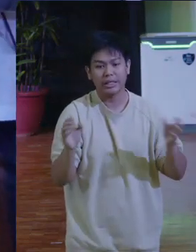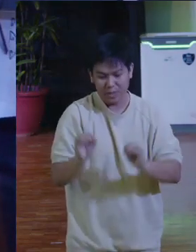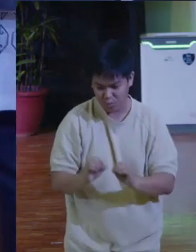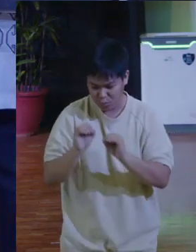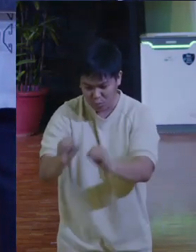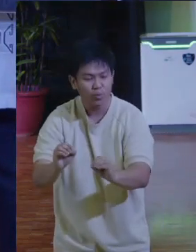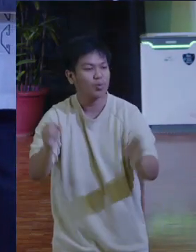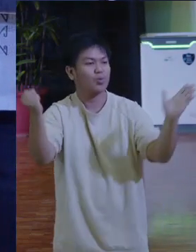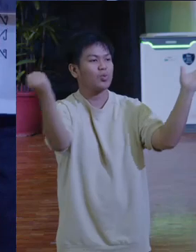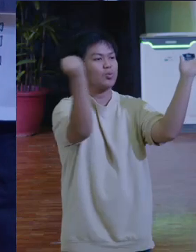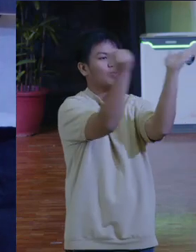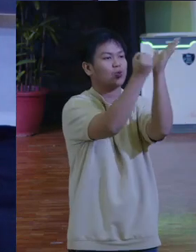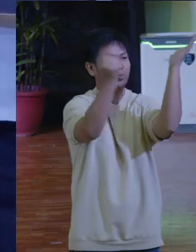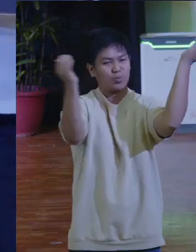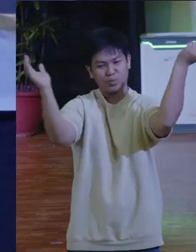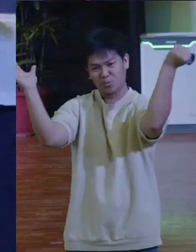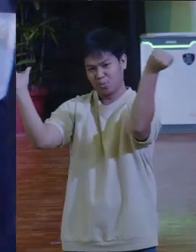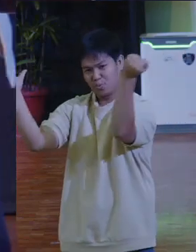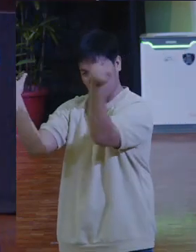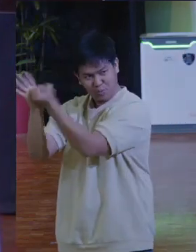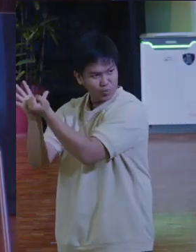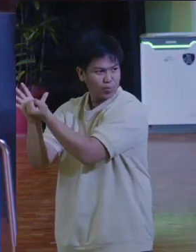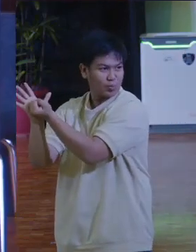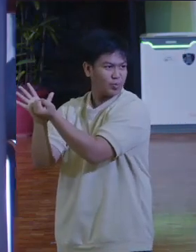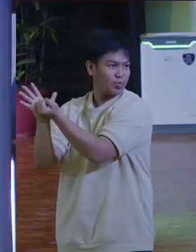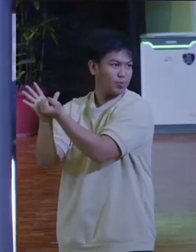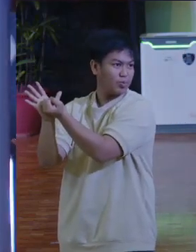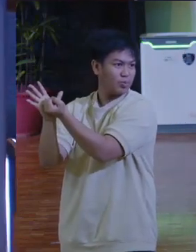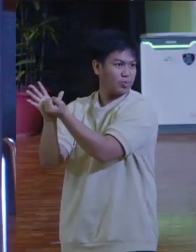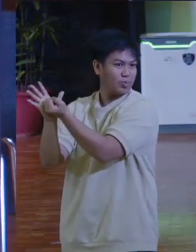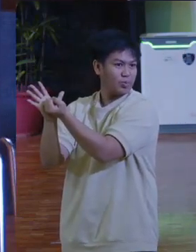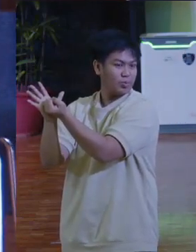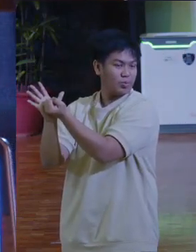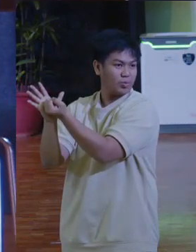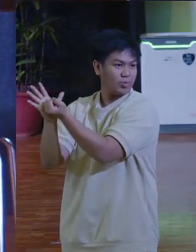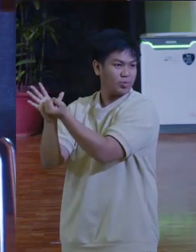krus. Na dapat sanay sa atin.